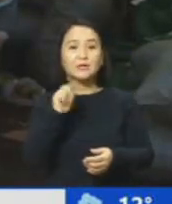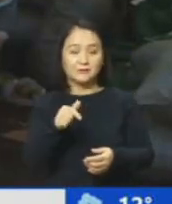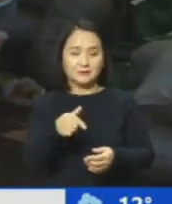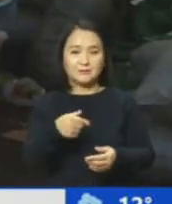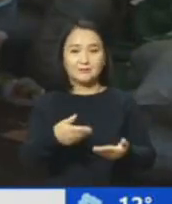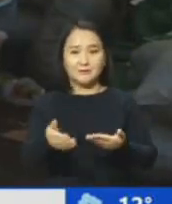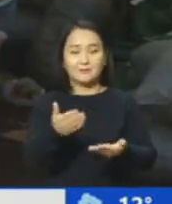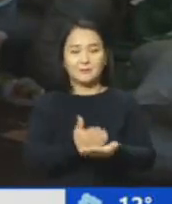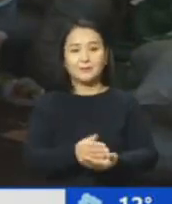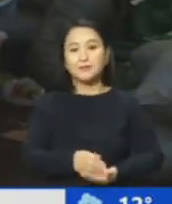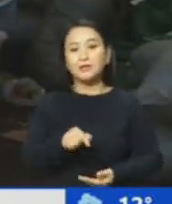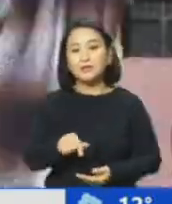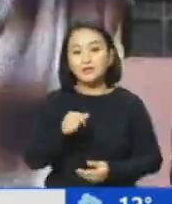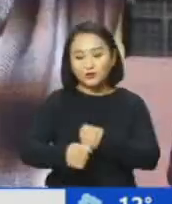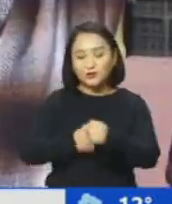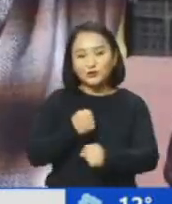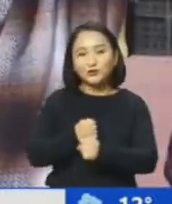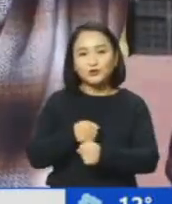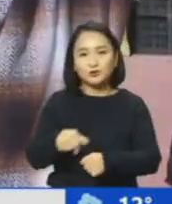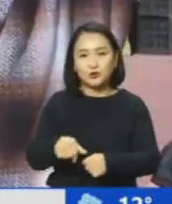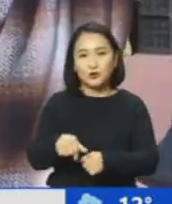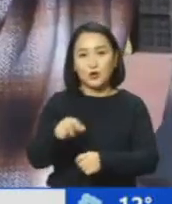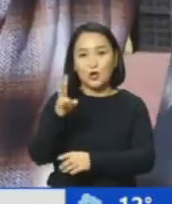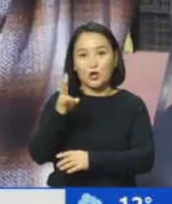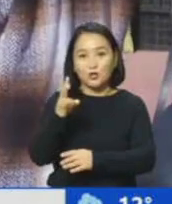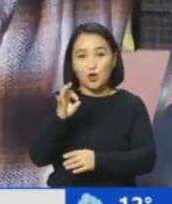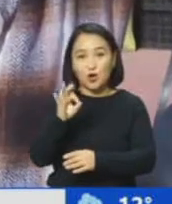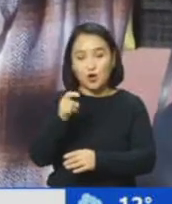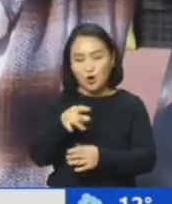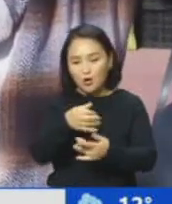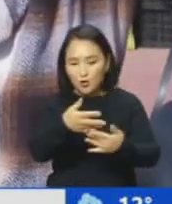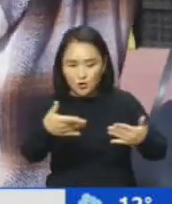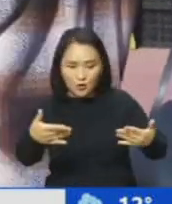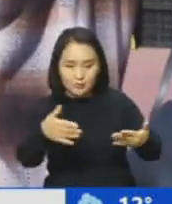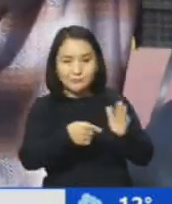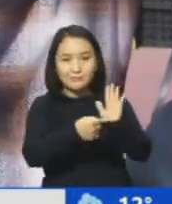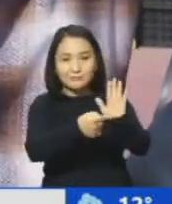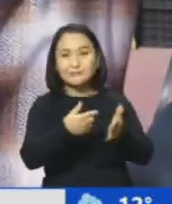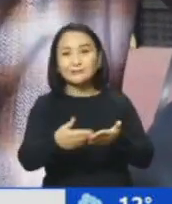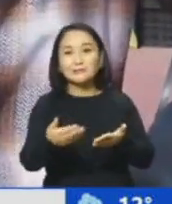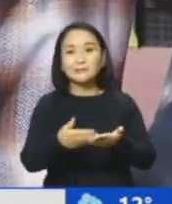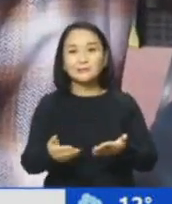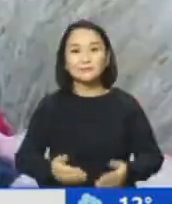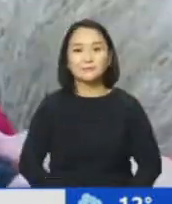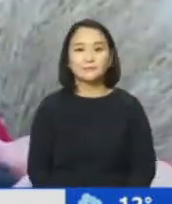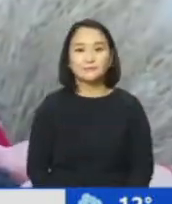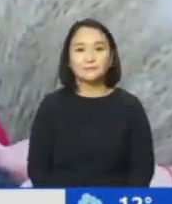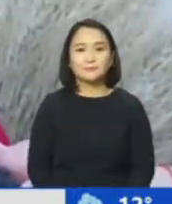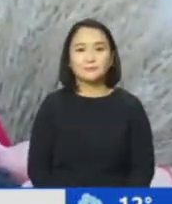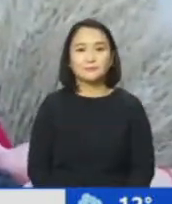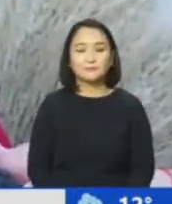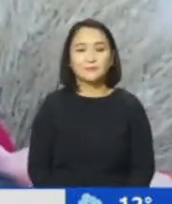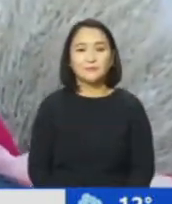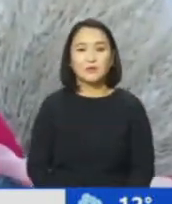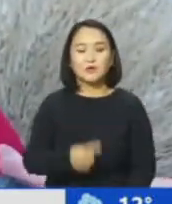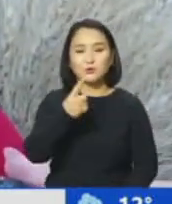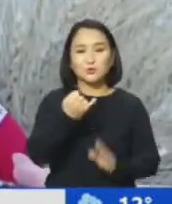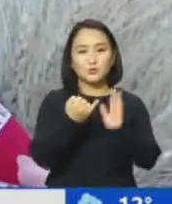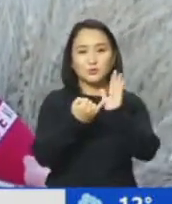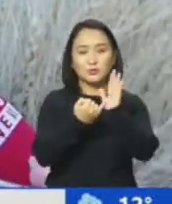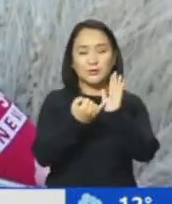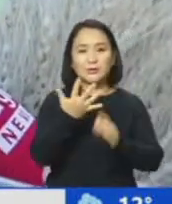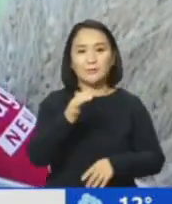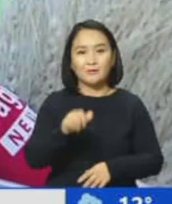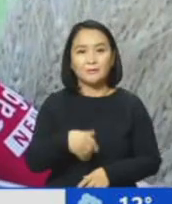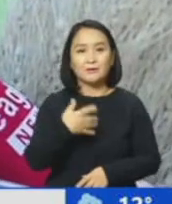байна. За энэ жилийн хувьд ногооны үзэсгэлэн худалдааг зохион байгуулж байгаа онцлог нь дэ